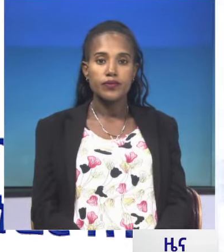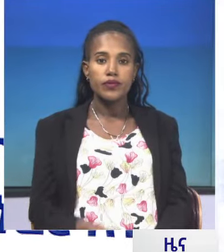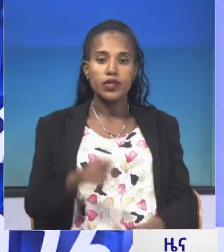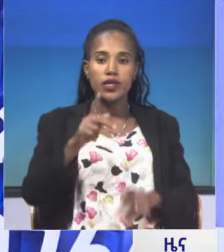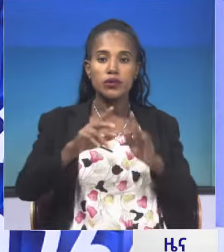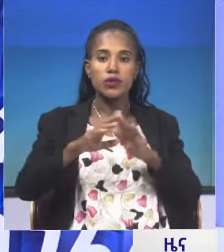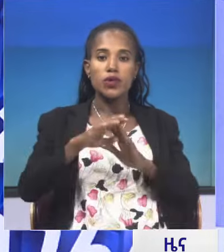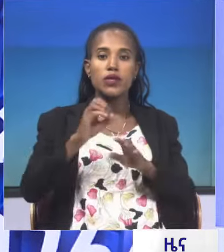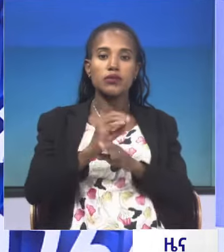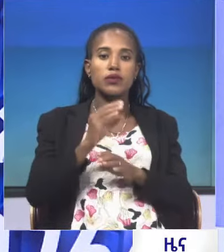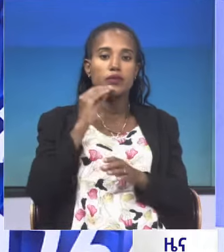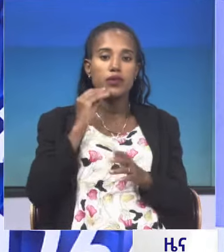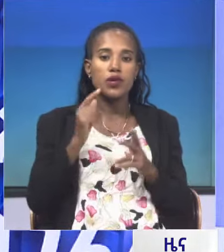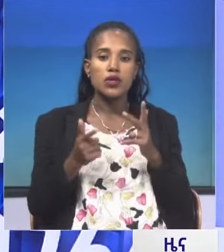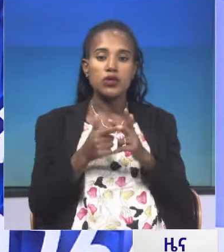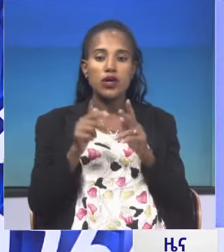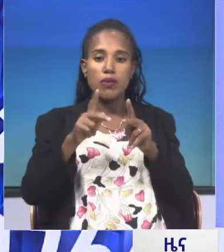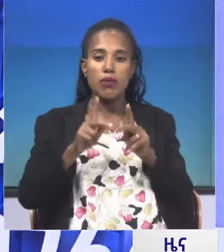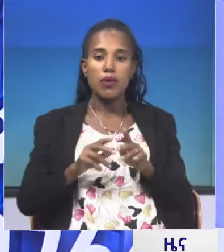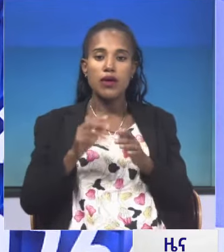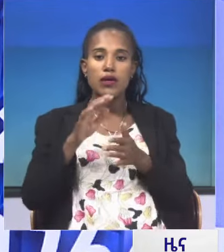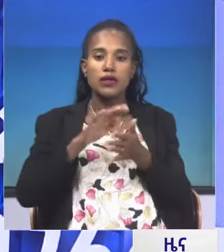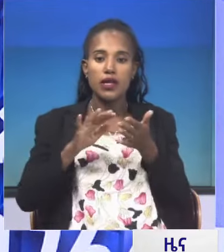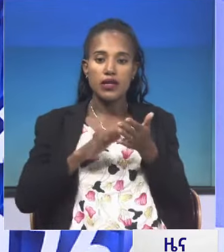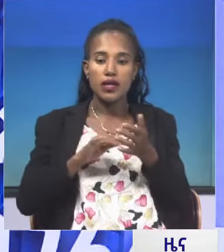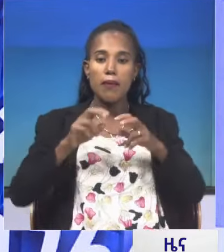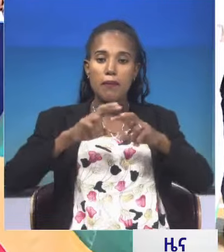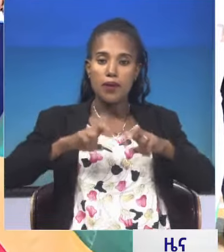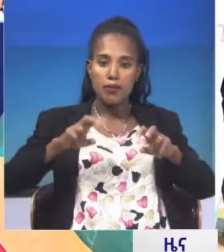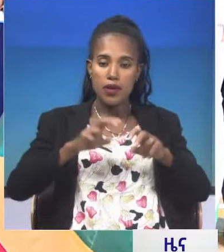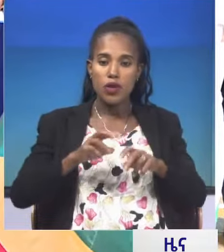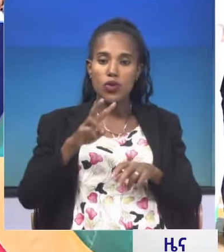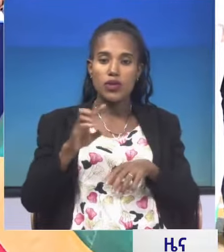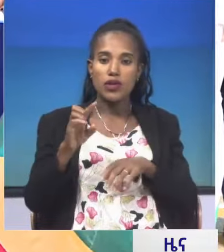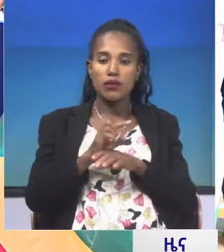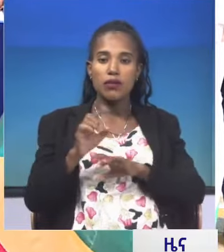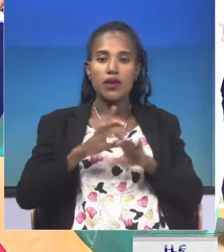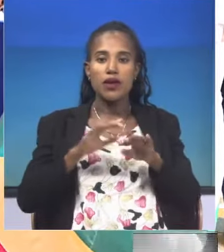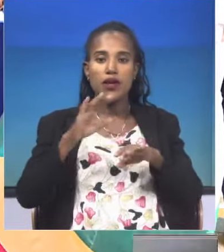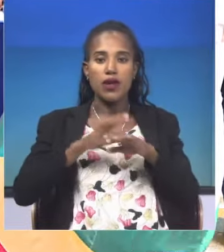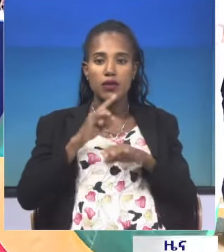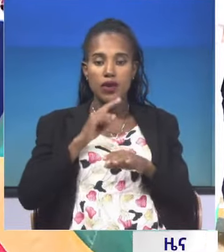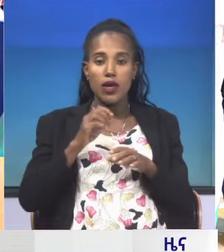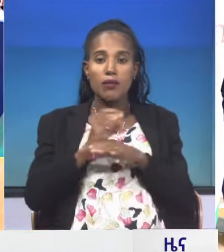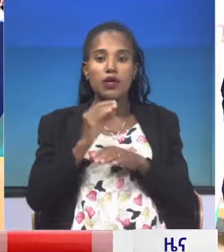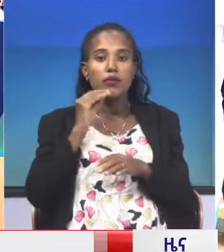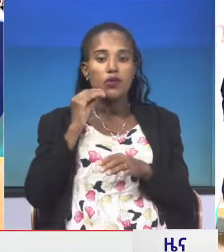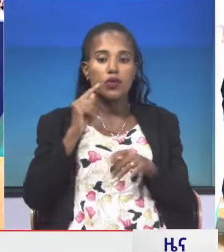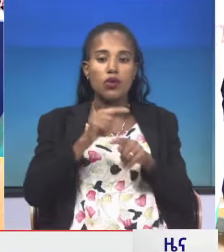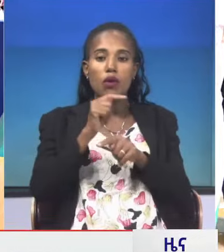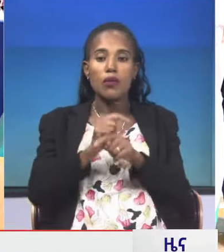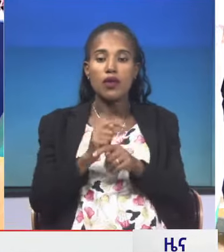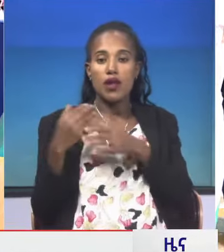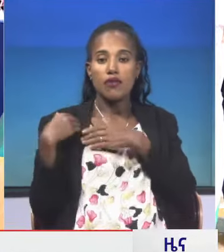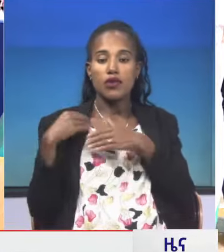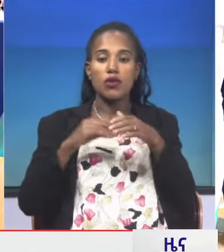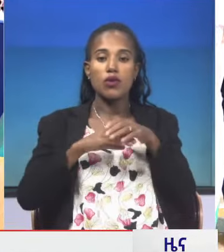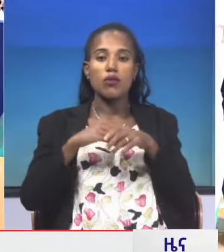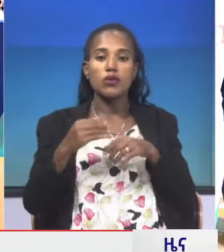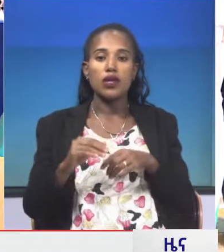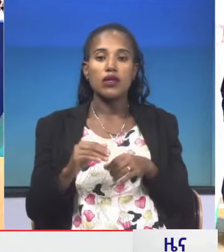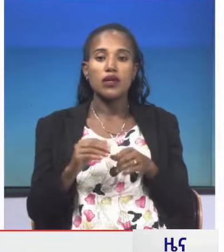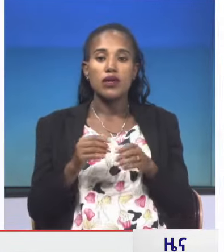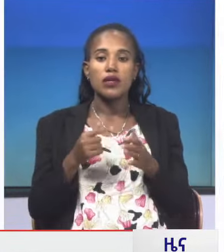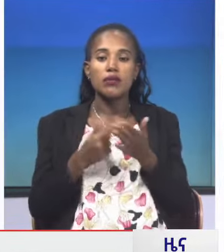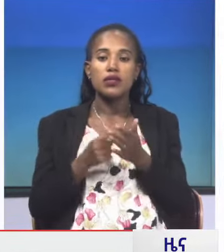የህዝብ ተወካዮች ምክር ቤት ሶስተኛውን የፓርላማ ጥናትና ምርምር ኮንፈረንስ ለሁለት ቀናት በማካሄድ ላይ ነው። ምክር ቤቱ ተቋማዊ ሚናውን በብቃት ለመወጣት